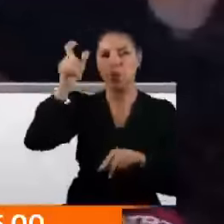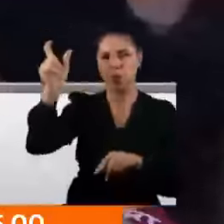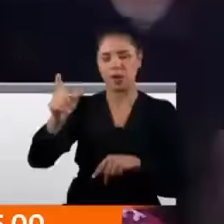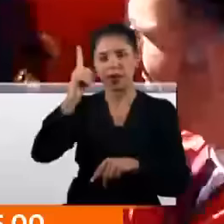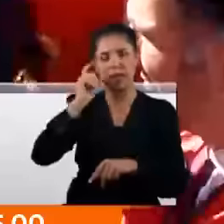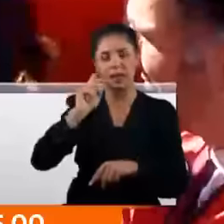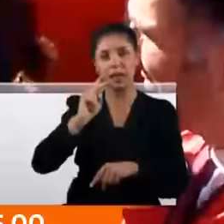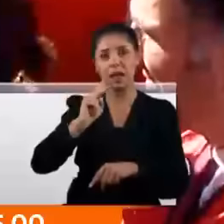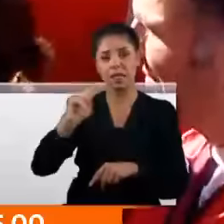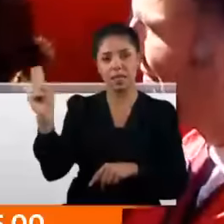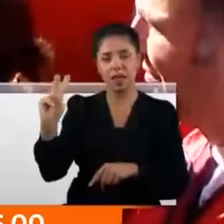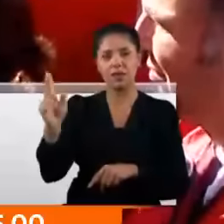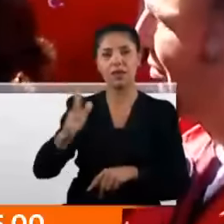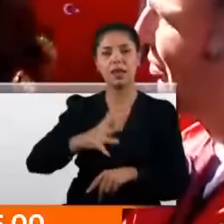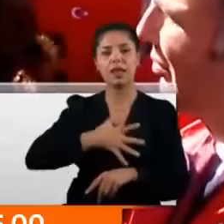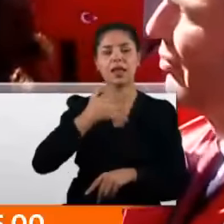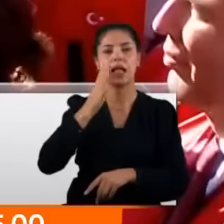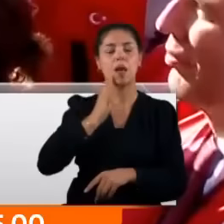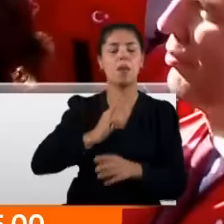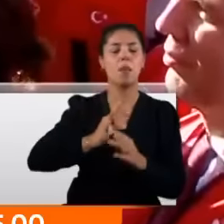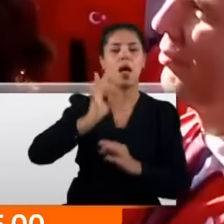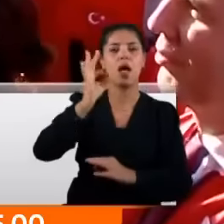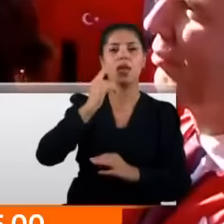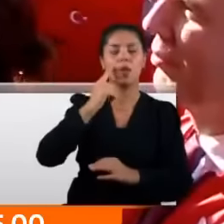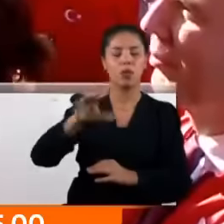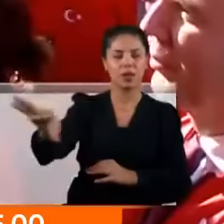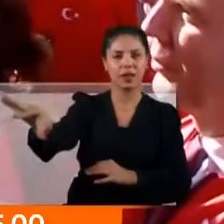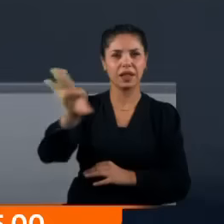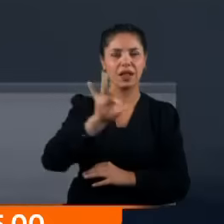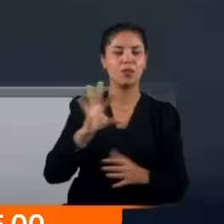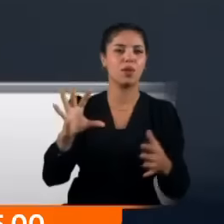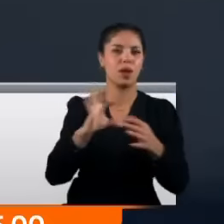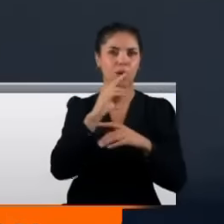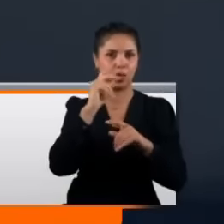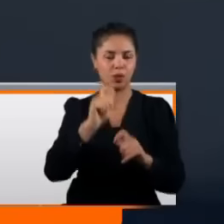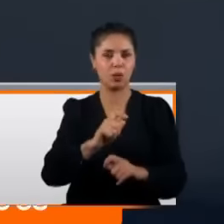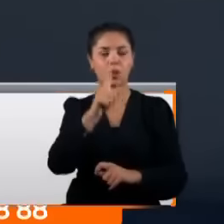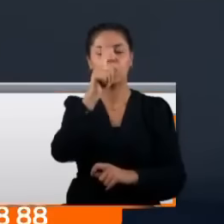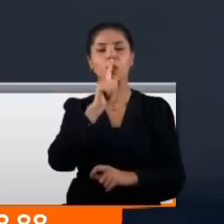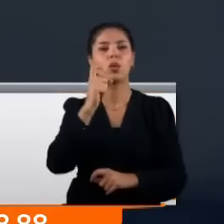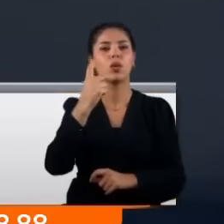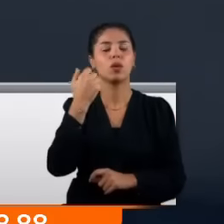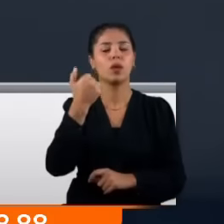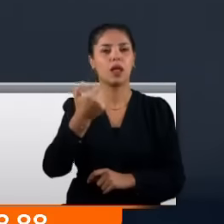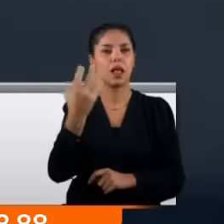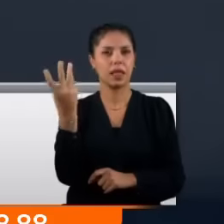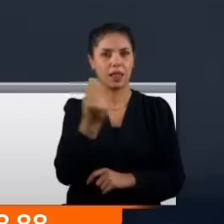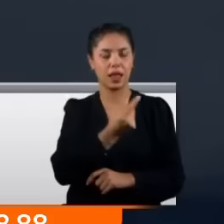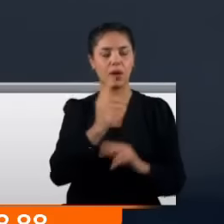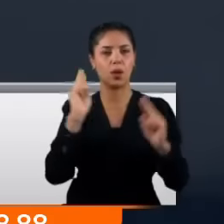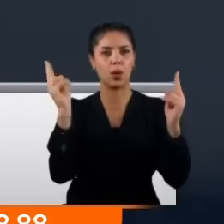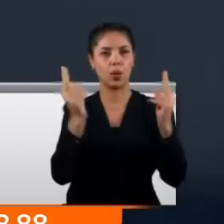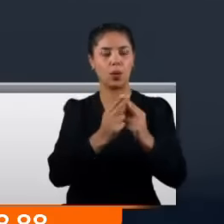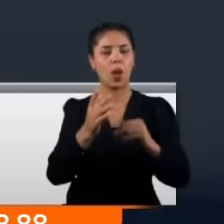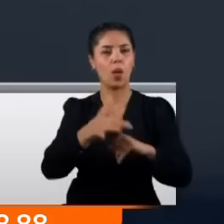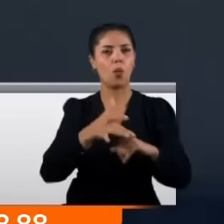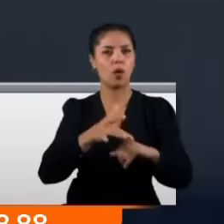İsrail tarafından istenmeyen adam ilan edilmesine de ayrı başlık açtı. 196 tane dünyadaki